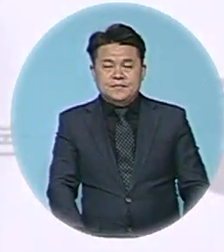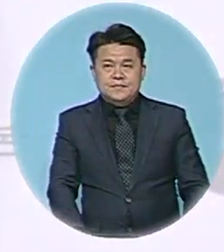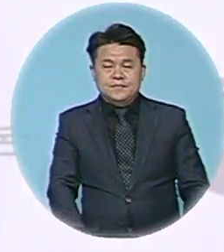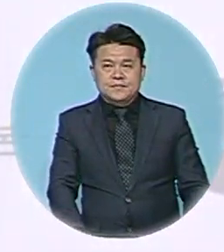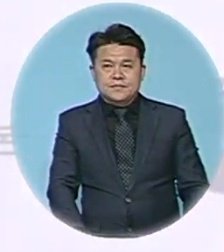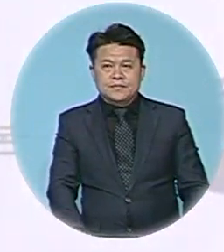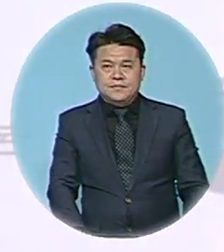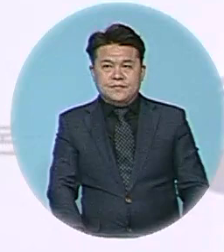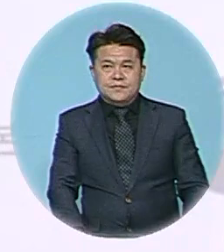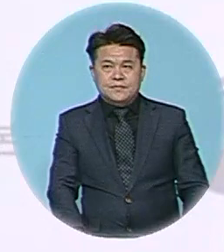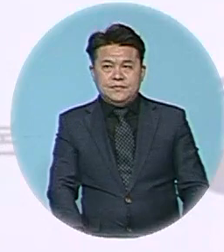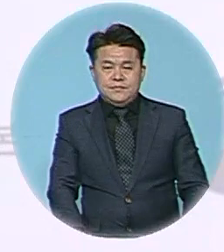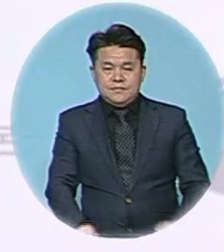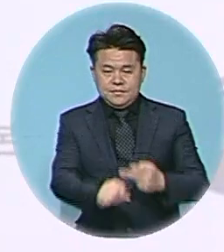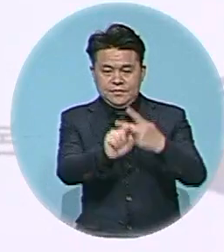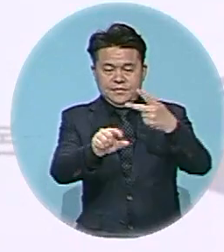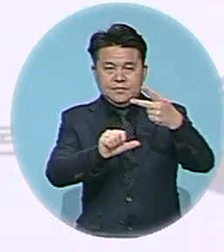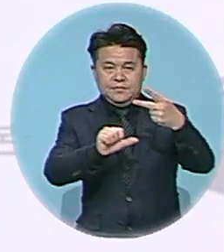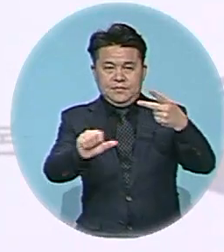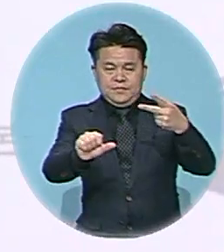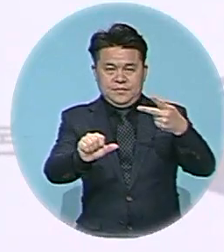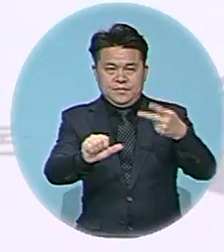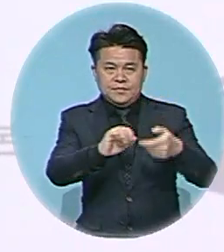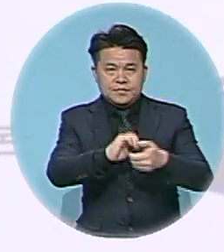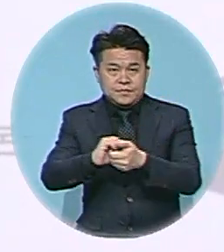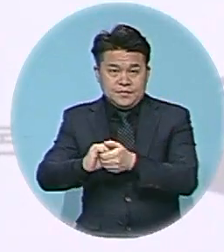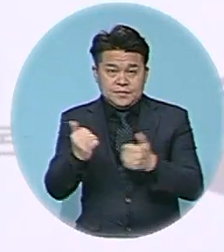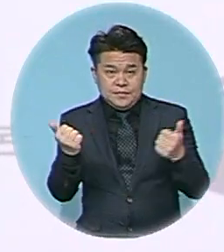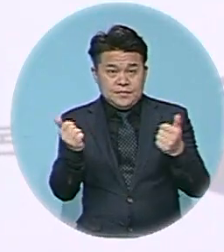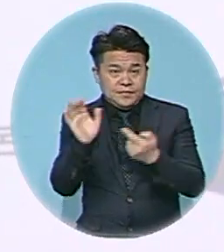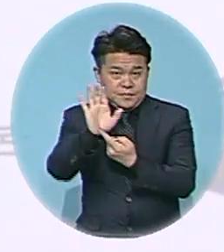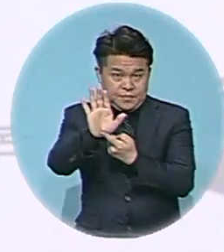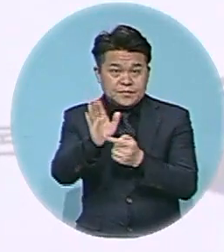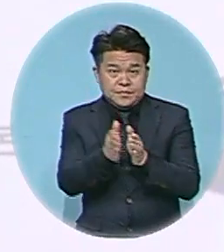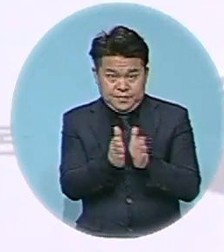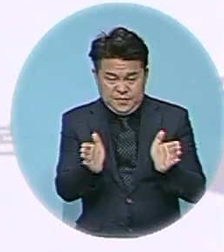네, 2월 5일 정례 브리핑을 시작하겠습니다.